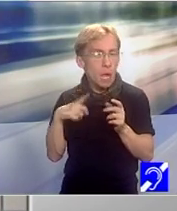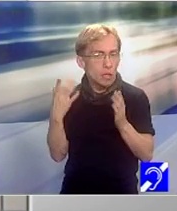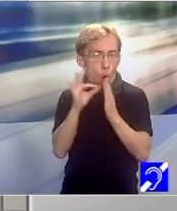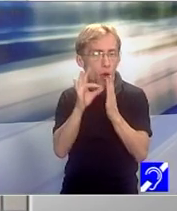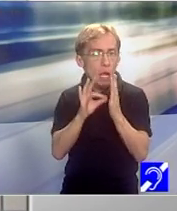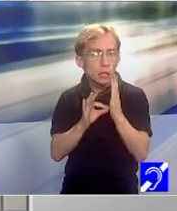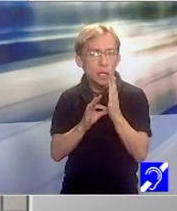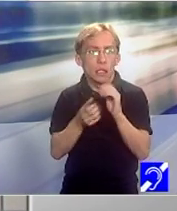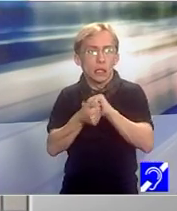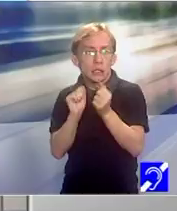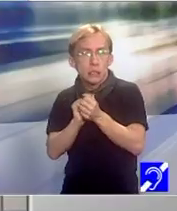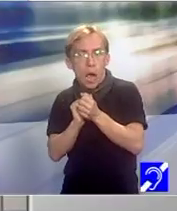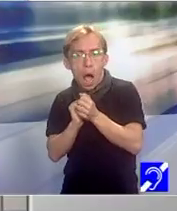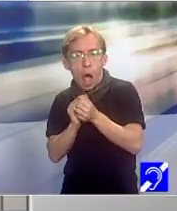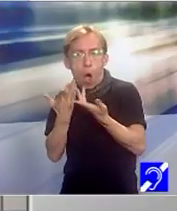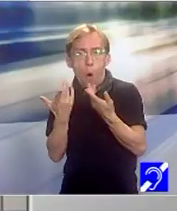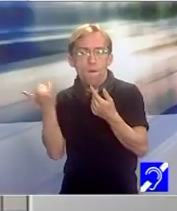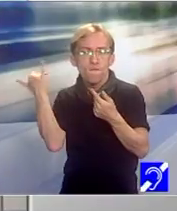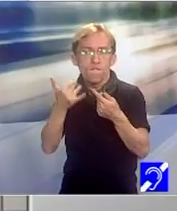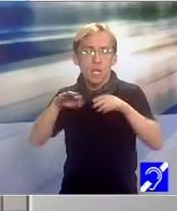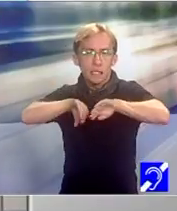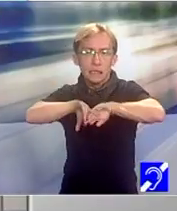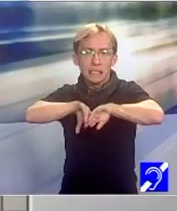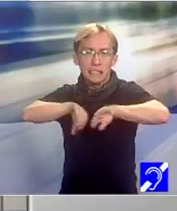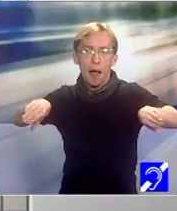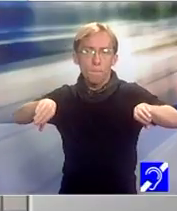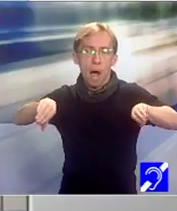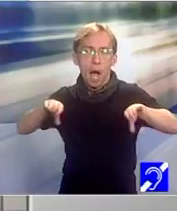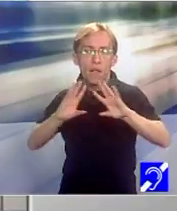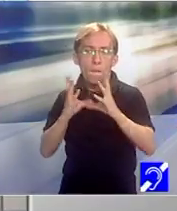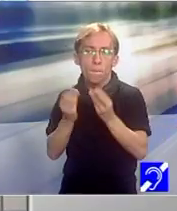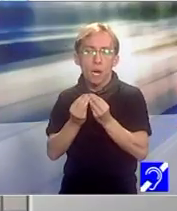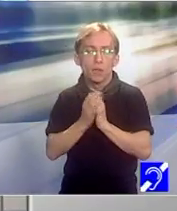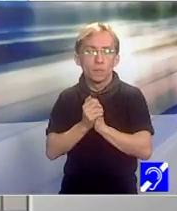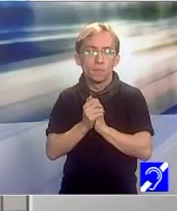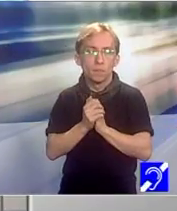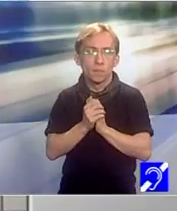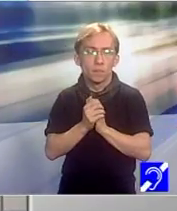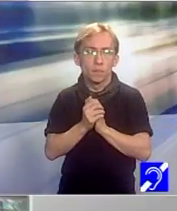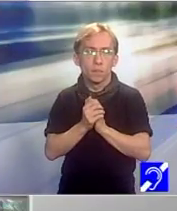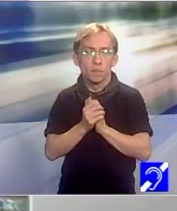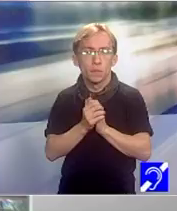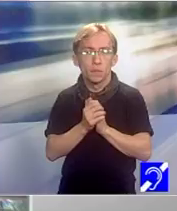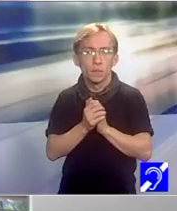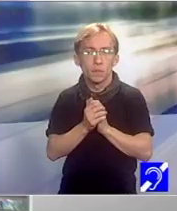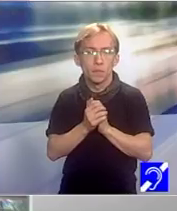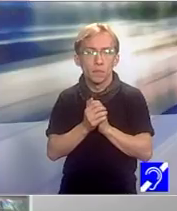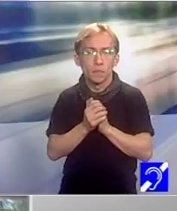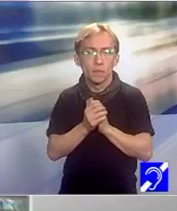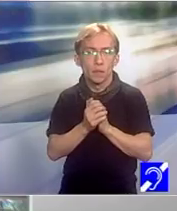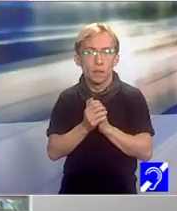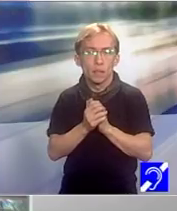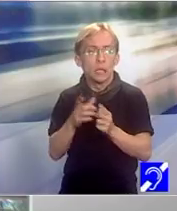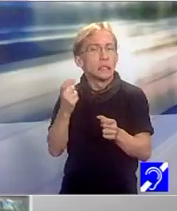Vin părinții separat? Vin împreună, ca și familie? Cum putem lucra? Nu cred că este o rețetă anume. Cred că se poate veni